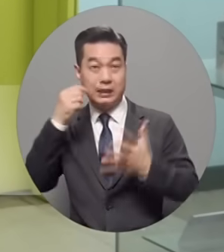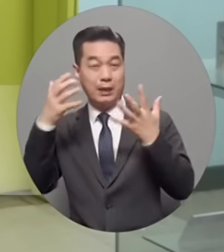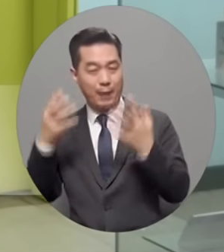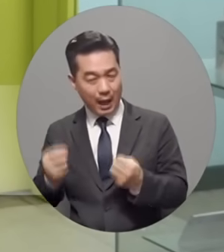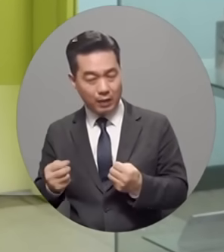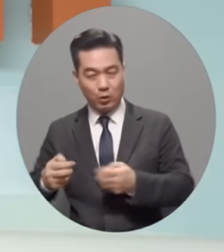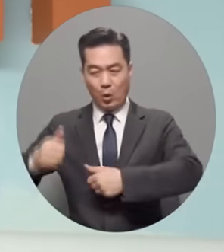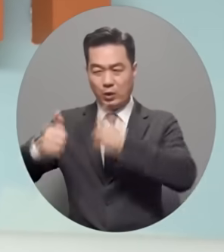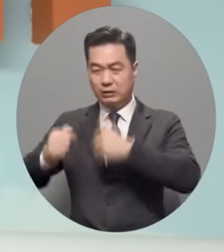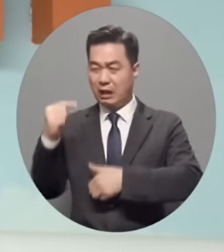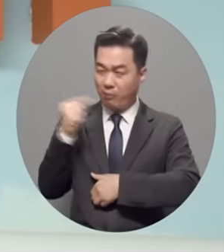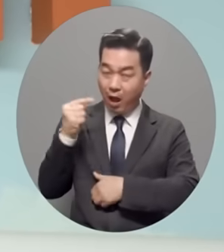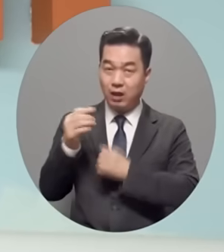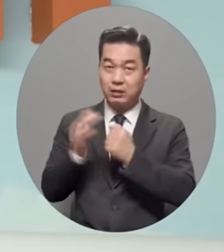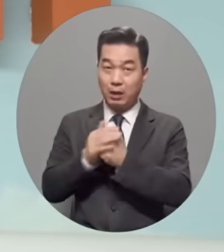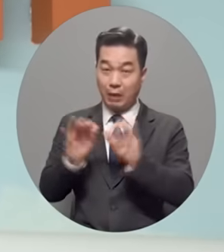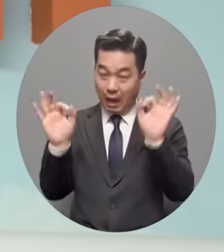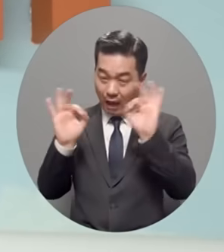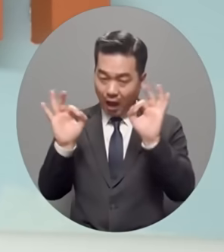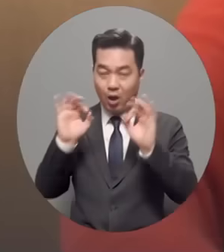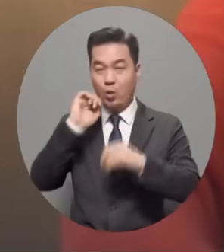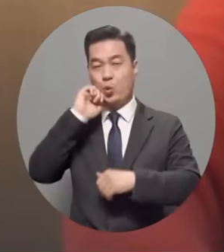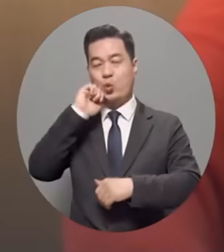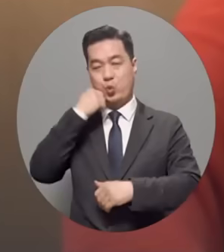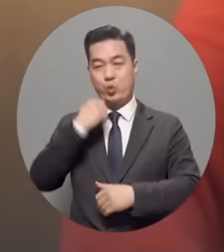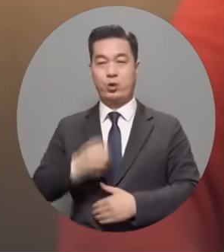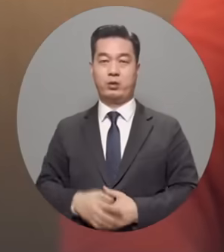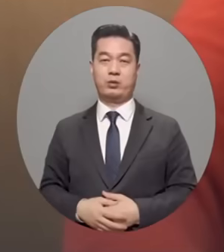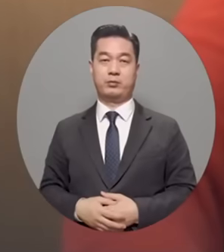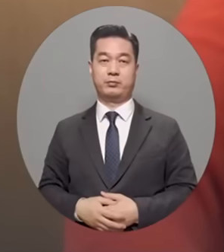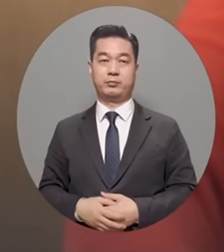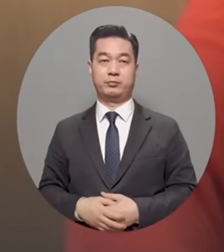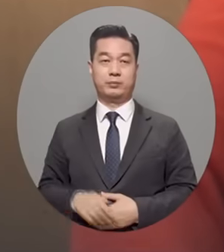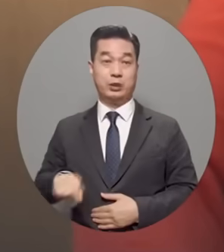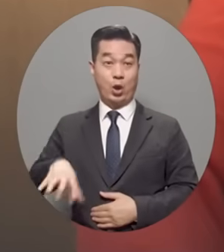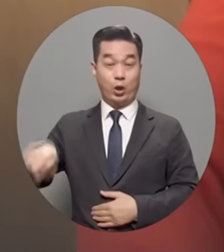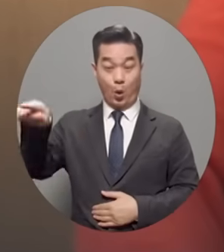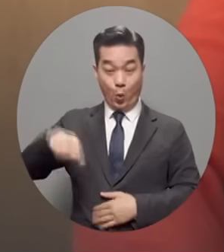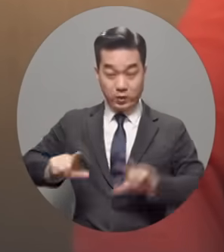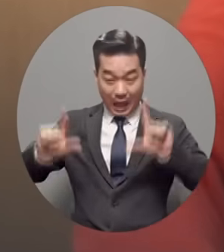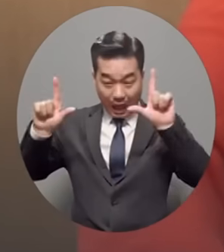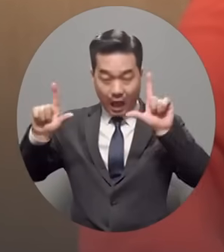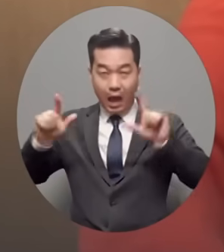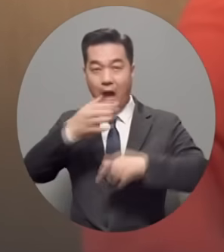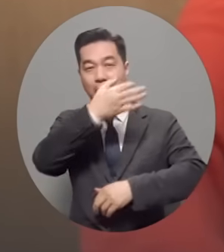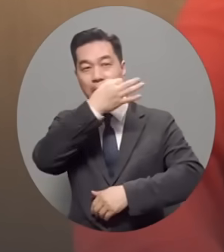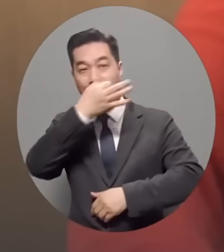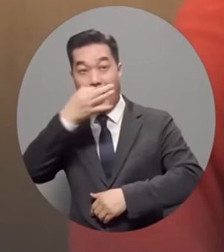경쟁이 치열해 구하기도 어렵습니다. 여기 오는 날 신나요.